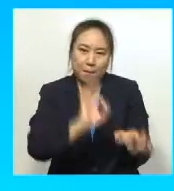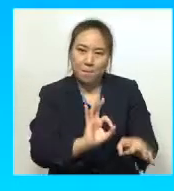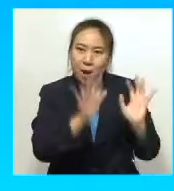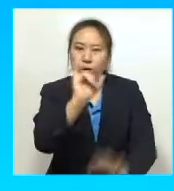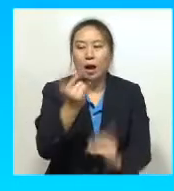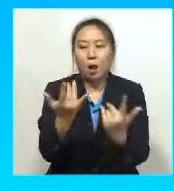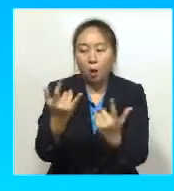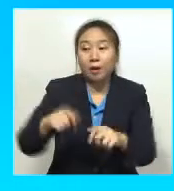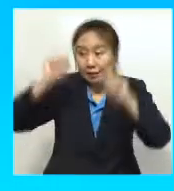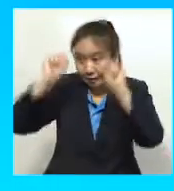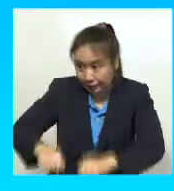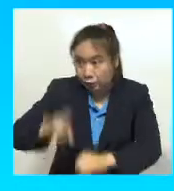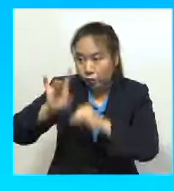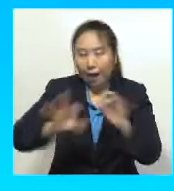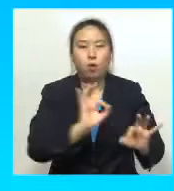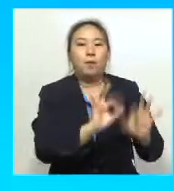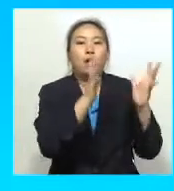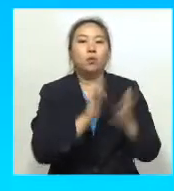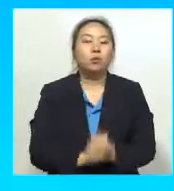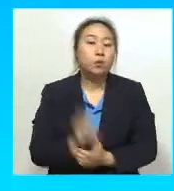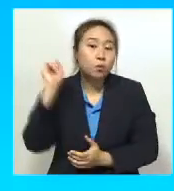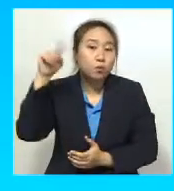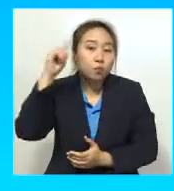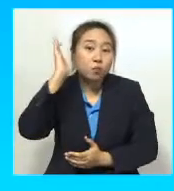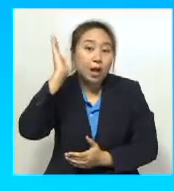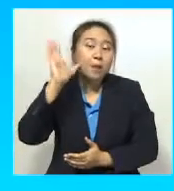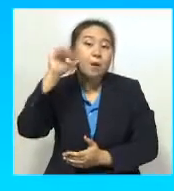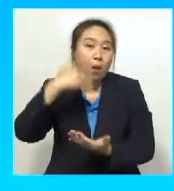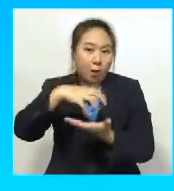คดีจะสิ้นสุดไปฟังเสียงประเด็นนี้จากคุณพ่อของน้องหญิงกันค่ะ